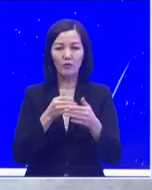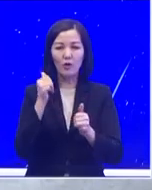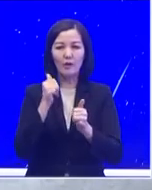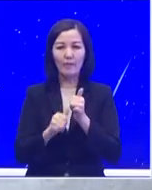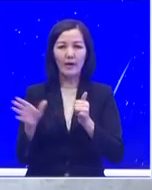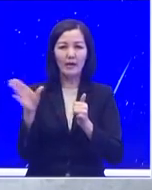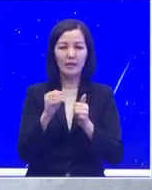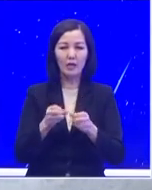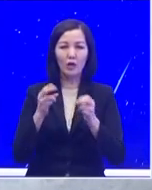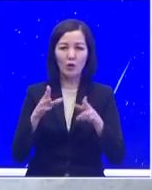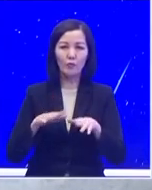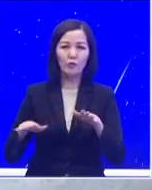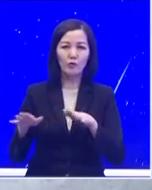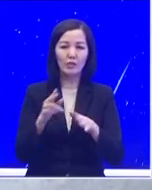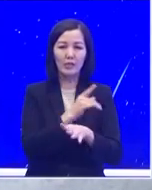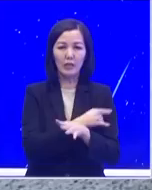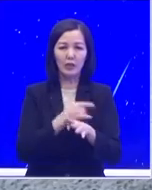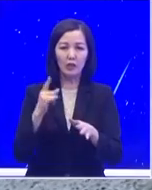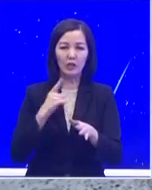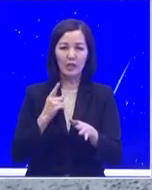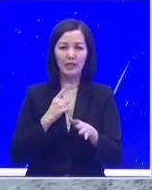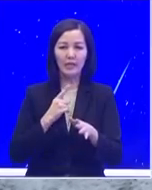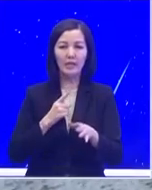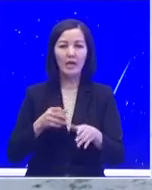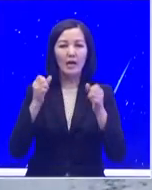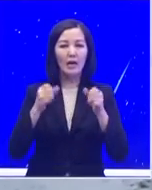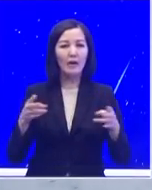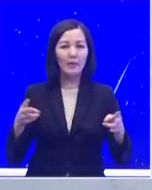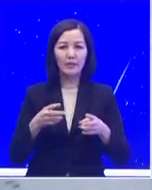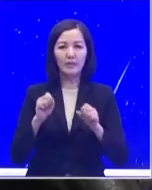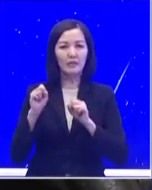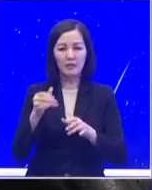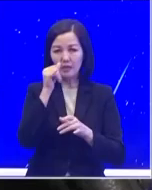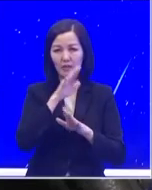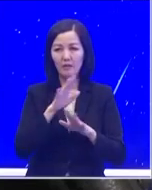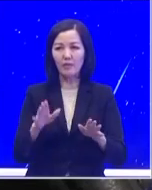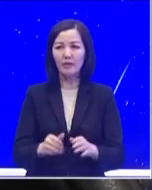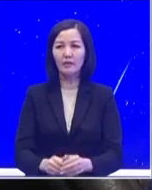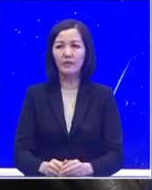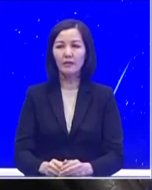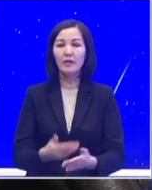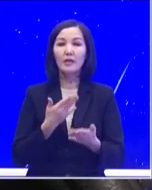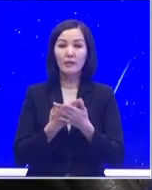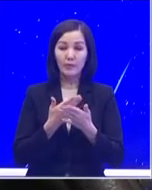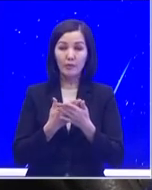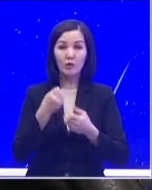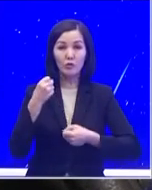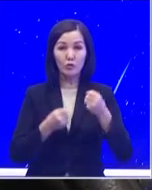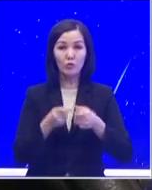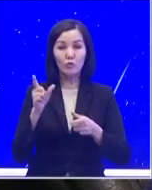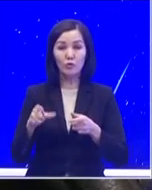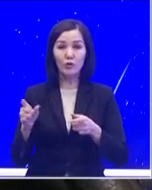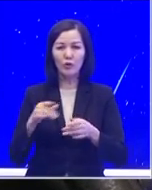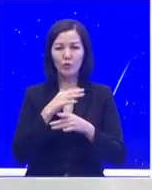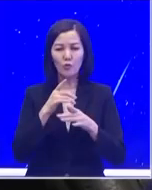облыстың барлық қауіпті учаскелерінде кезекшілік етеді. Алайда апаттан ешкім сақтандырылмаған. Біз енді сапар болғаннан кейін жан-жаққа